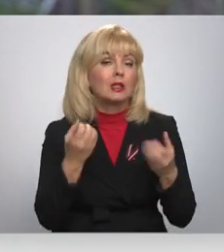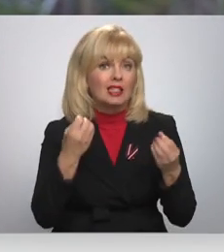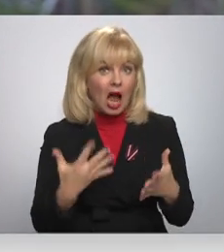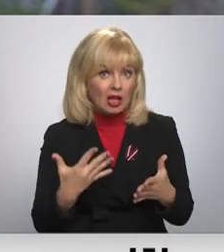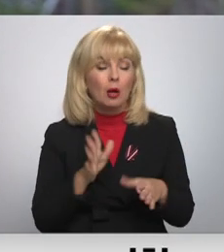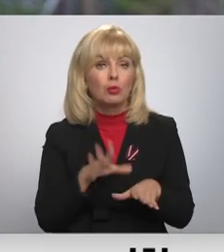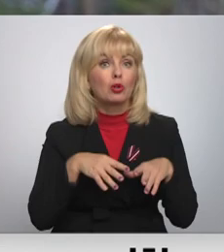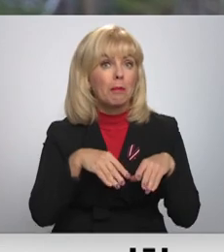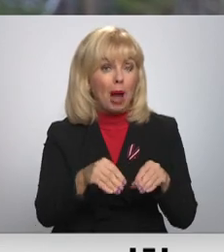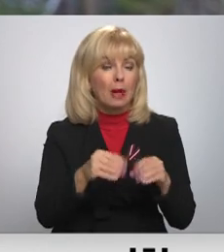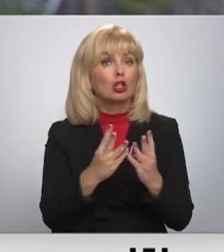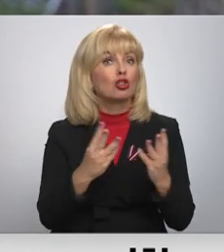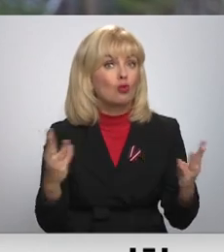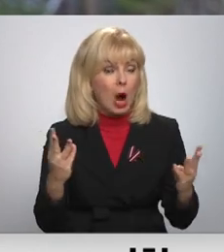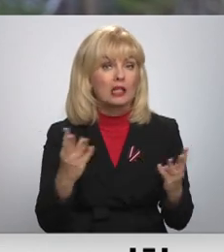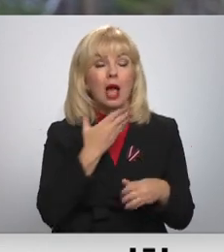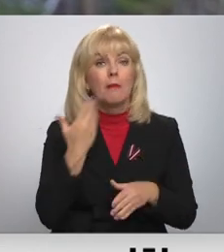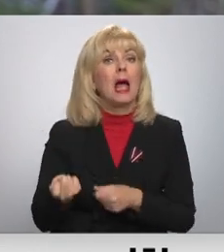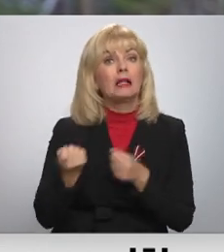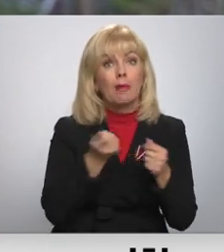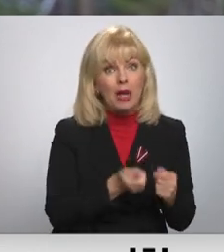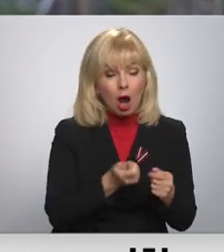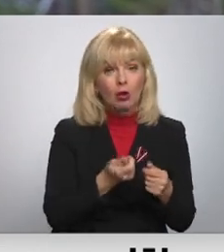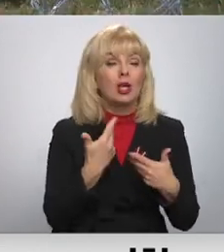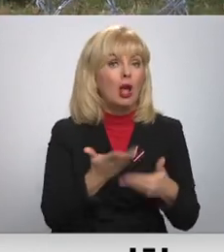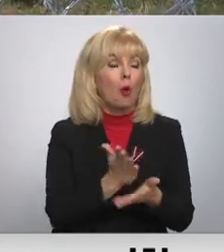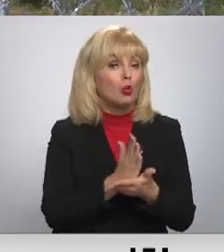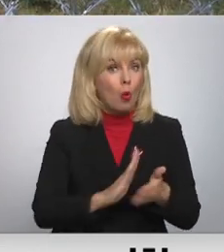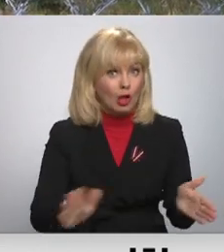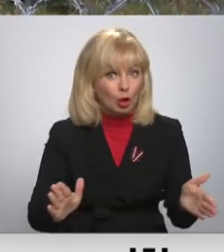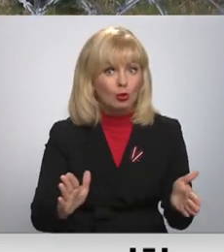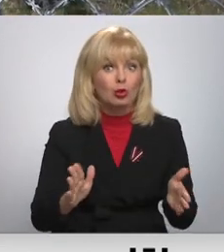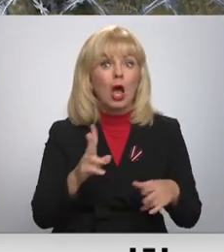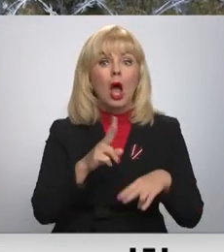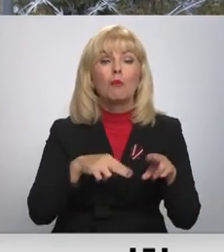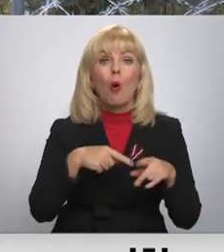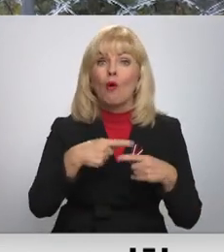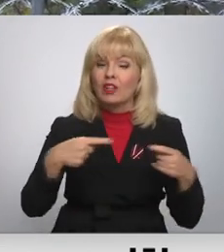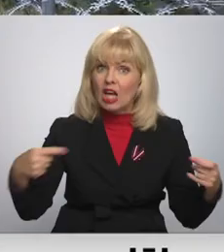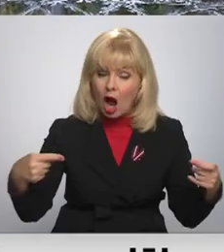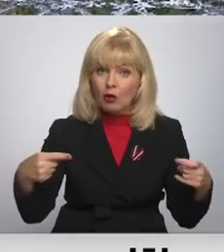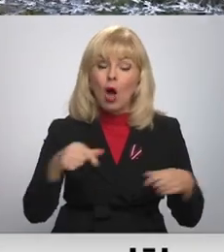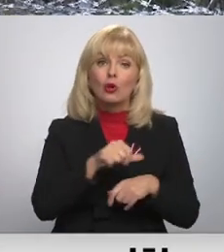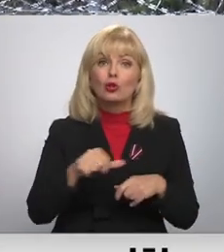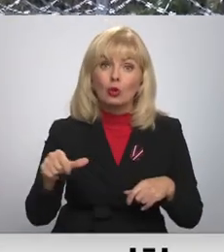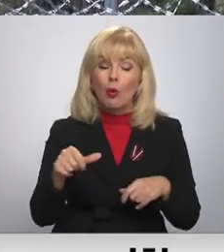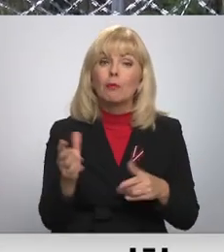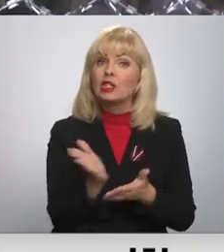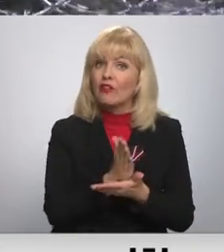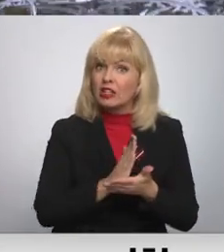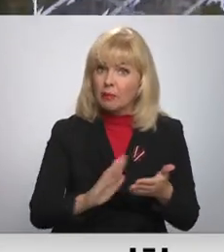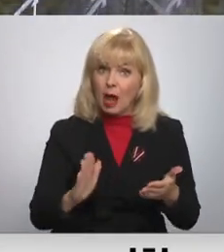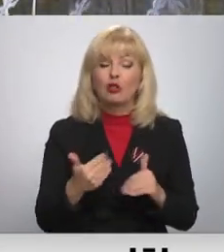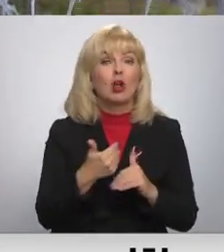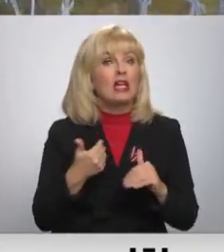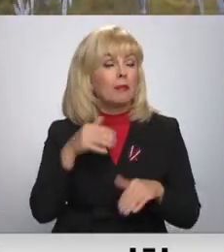tiks arī pabeigts šis žogs, jo pēdējā piegāde ir beidzot notikusi. Tātad būvnieku rosība uz robežas drīzumā beigsies.